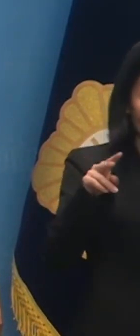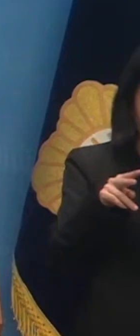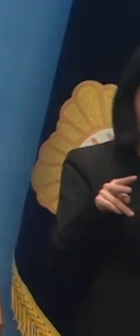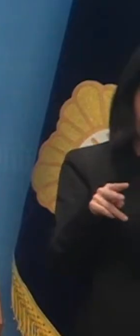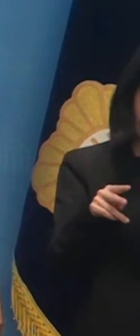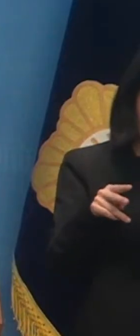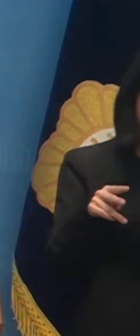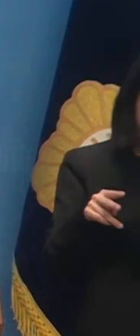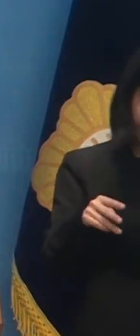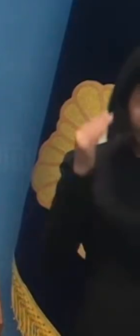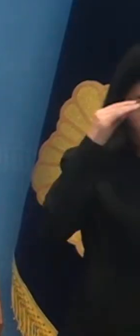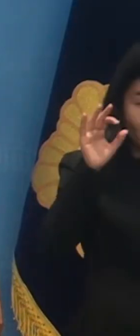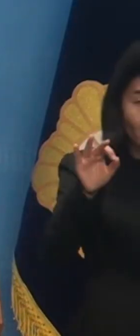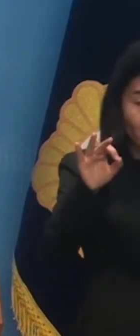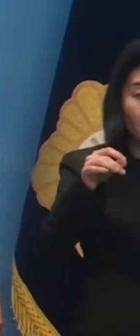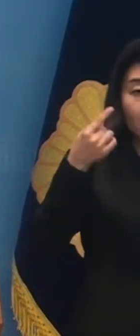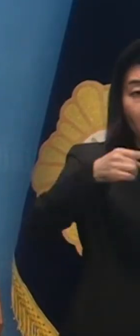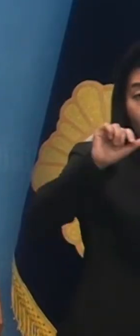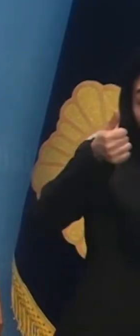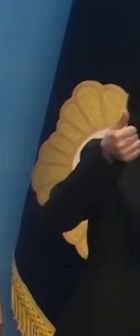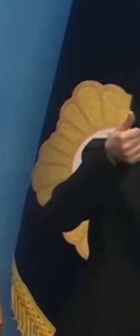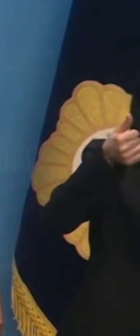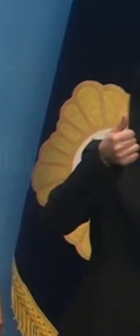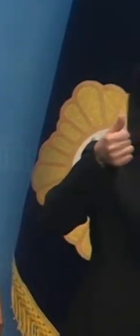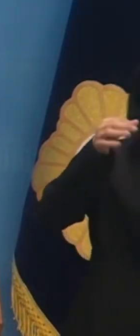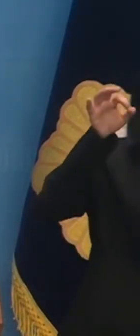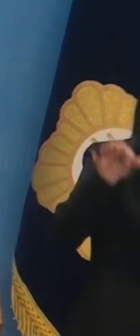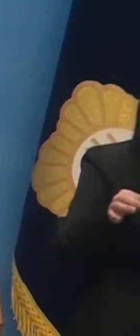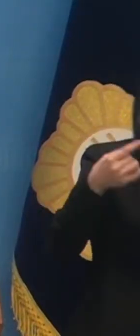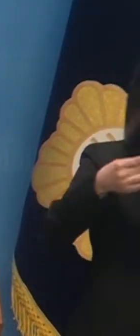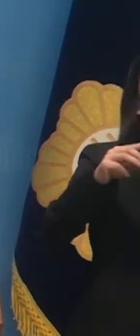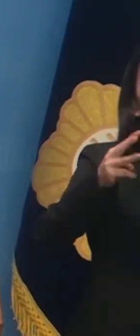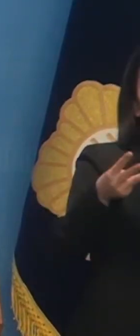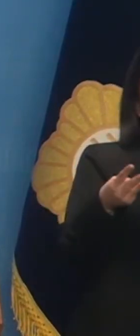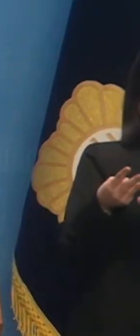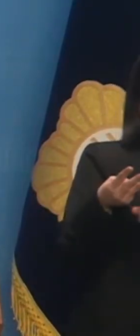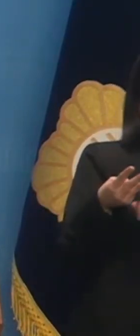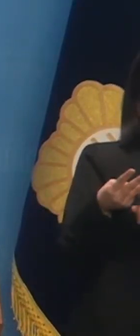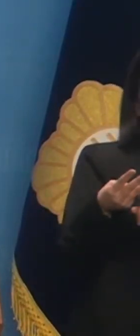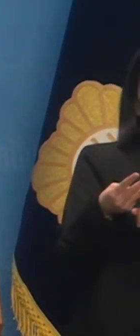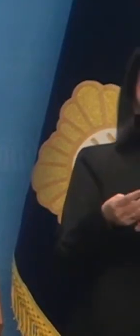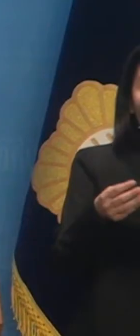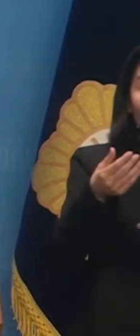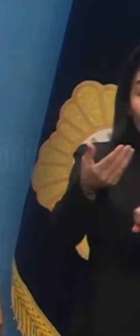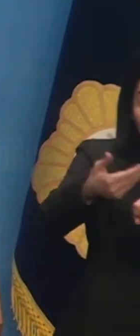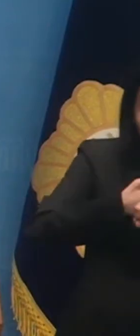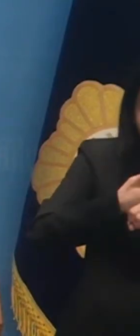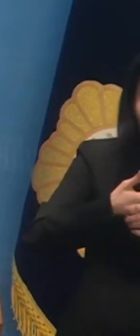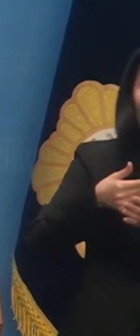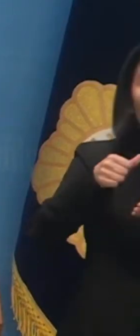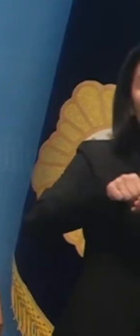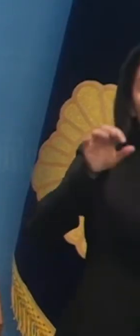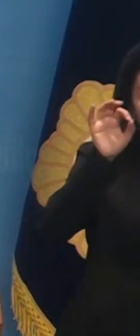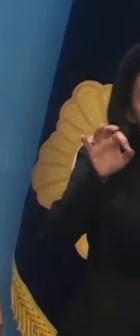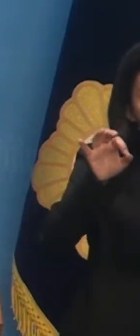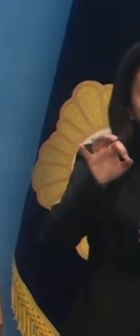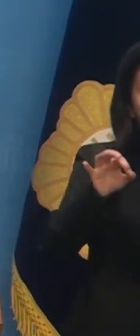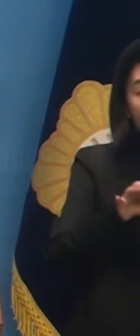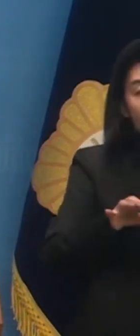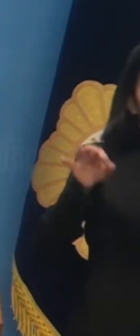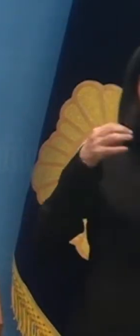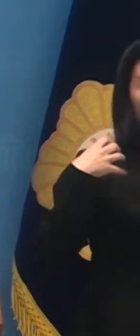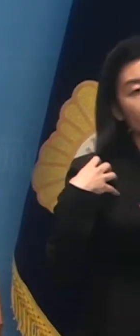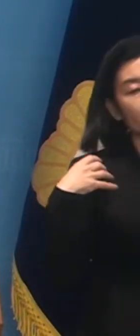환율이 1,300원대로 하향 국면에 들어서면서 수입 물가가 유발하는 물가 인상 압력도 많이 줄었습니다.